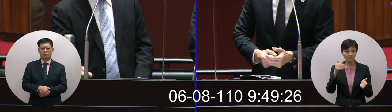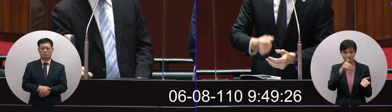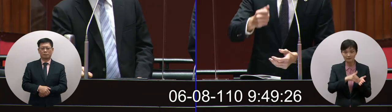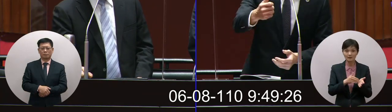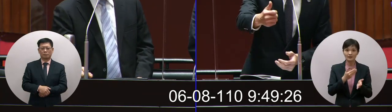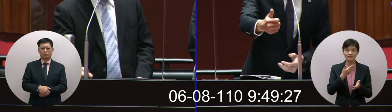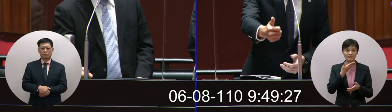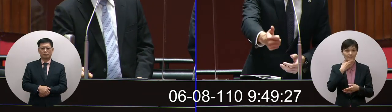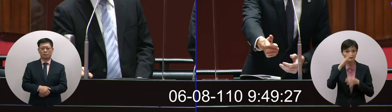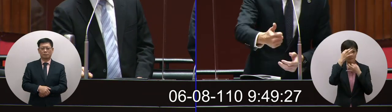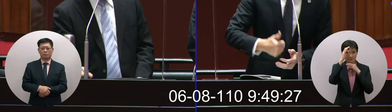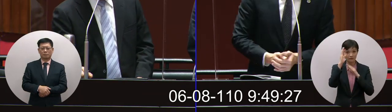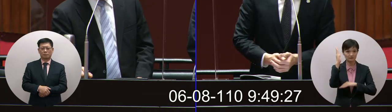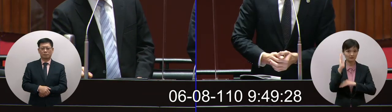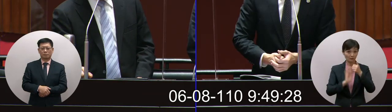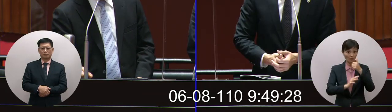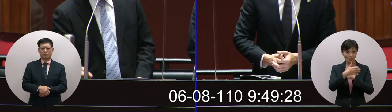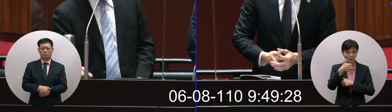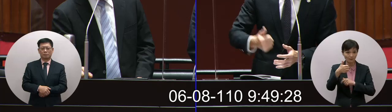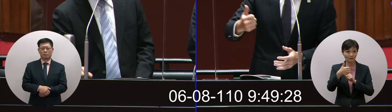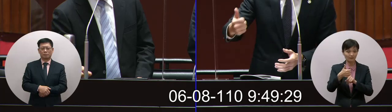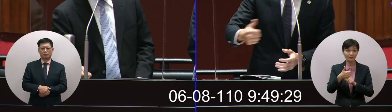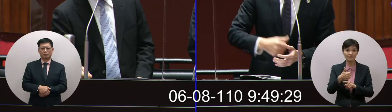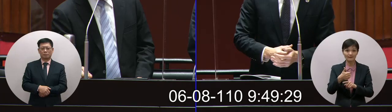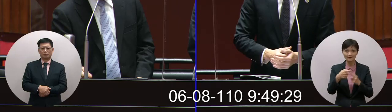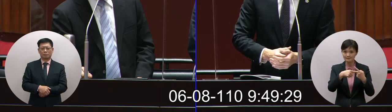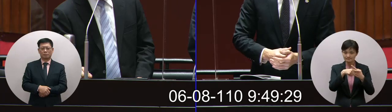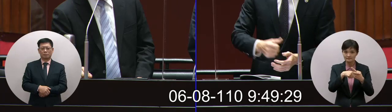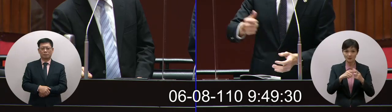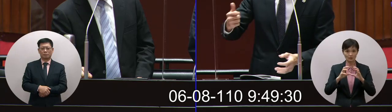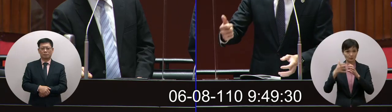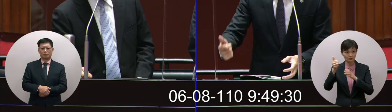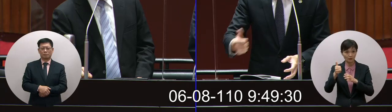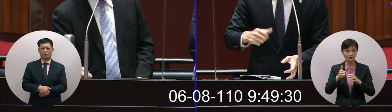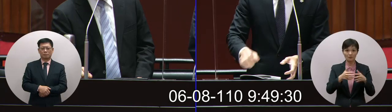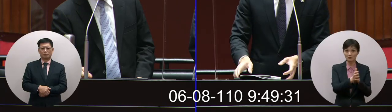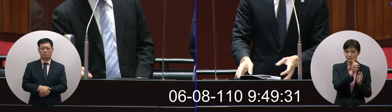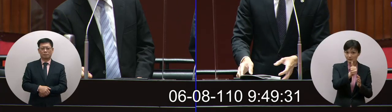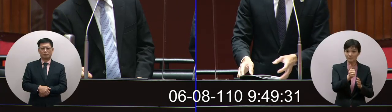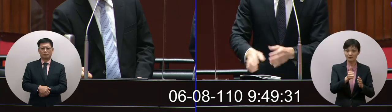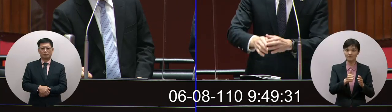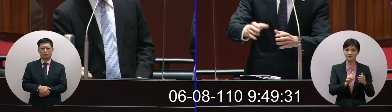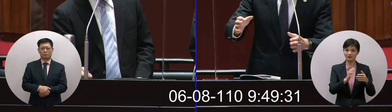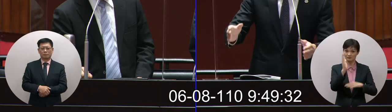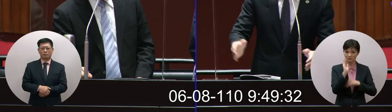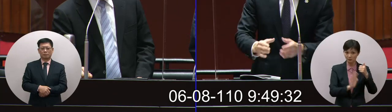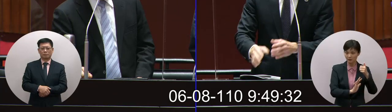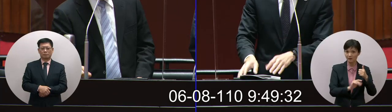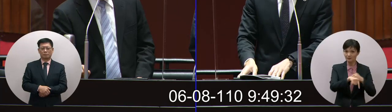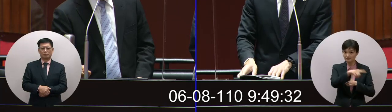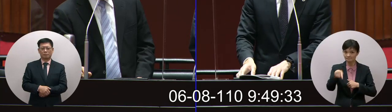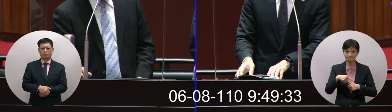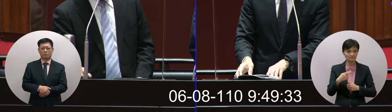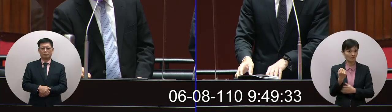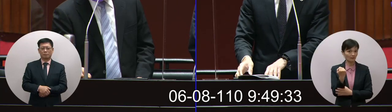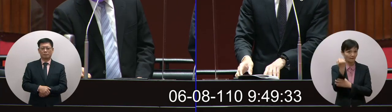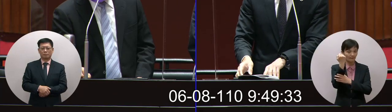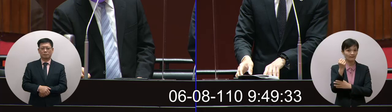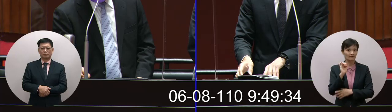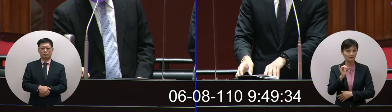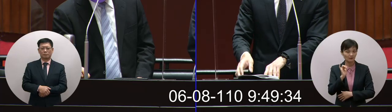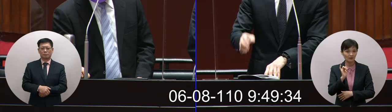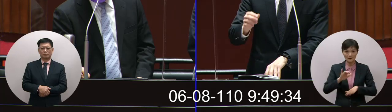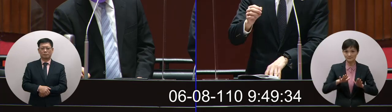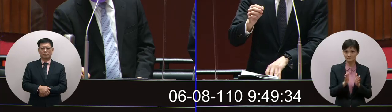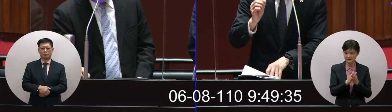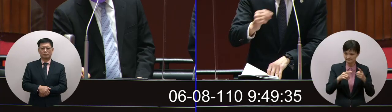究。啊，我看到院长嘛足支持，总统嘛足支持，政委随到这个一个基本的结构就出